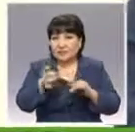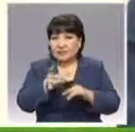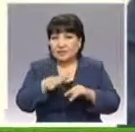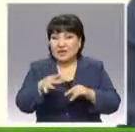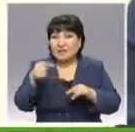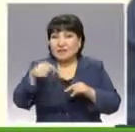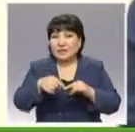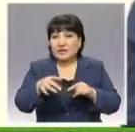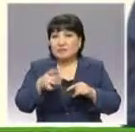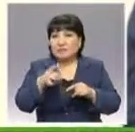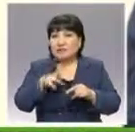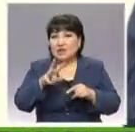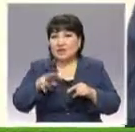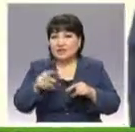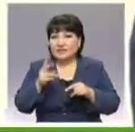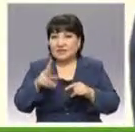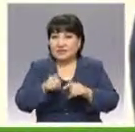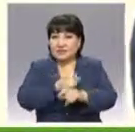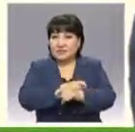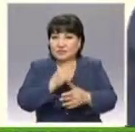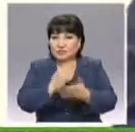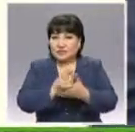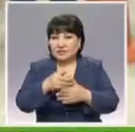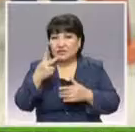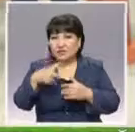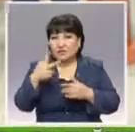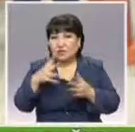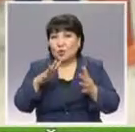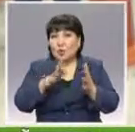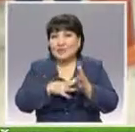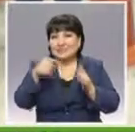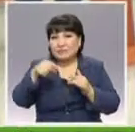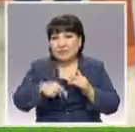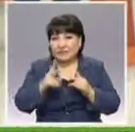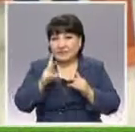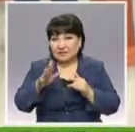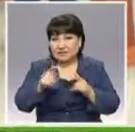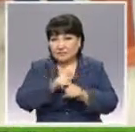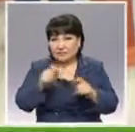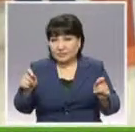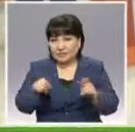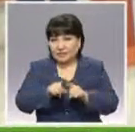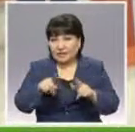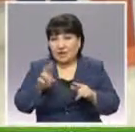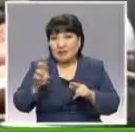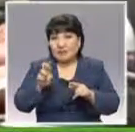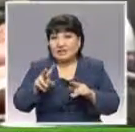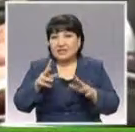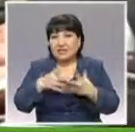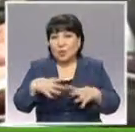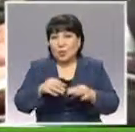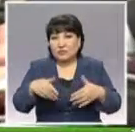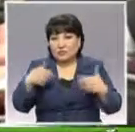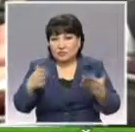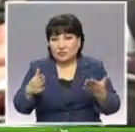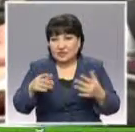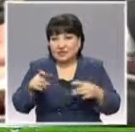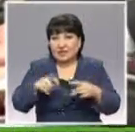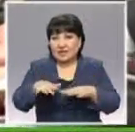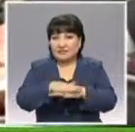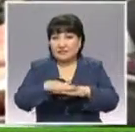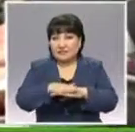шаршы метрді құрайтын 29 мың пәтер пайдалануға беріледі. Бәйтерек холдингі таныстырған ұсыныс халық қалаулыларының көңілін көншітпеді.